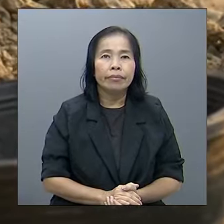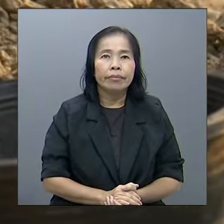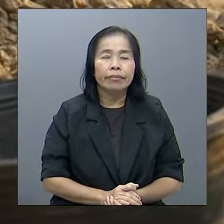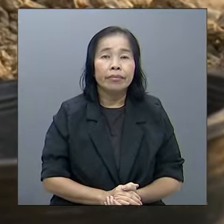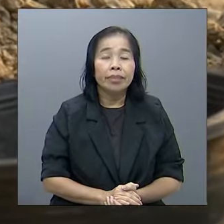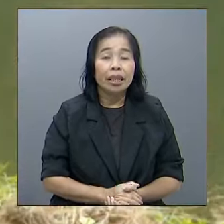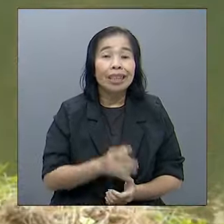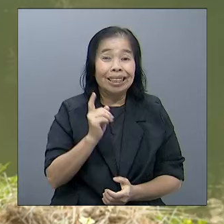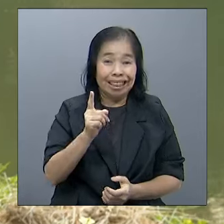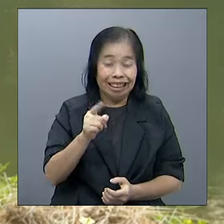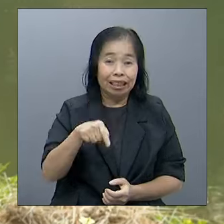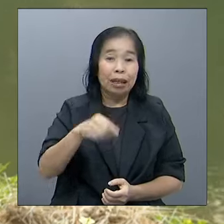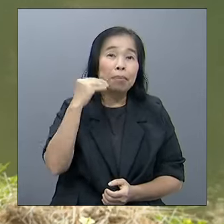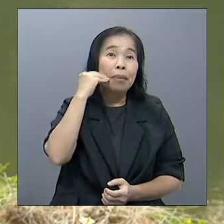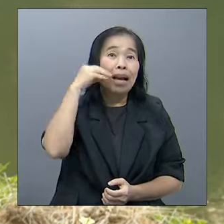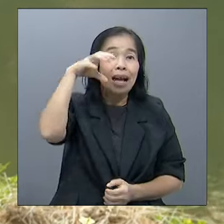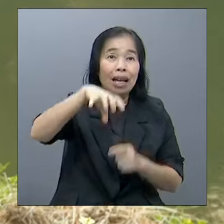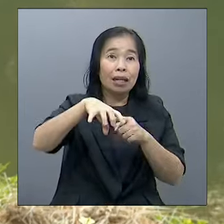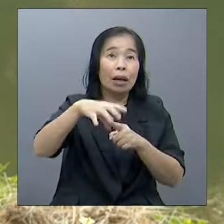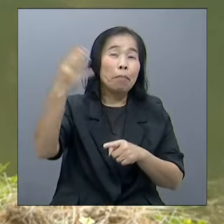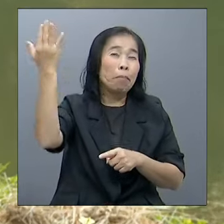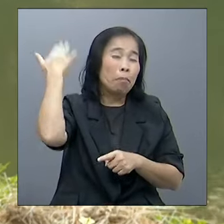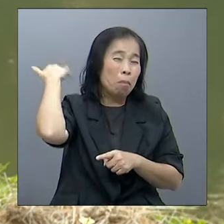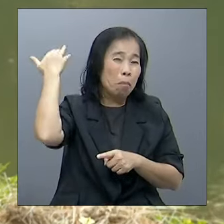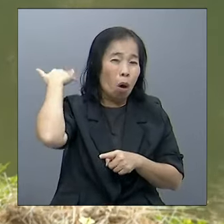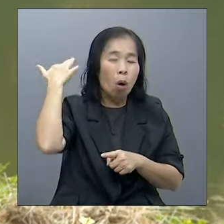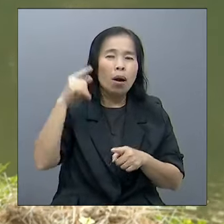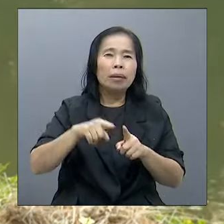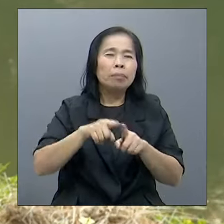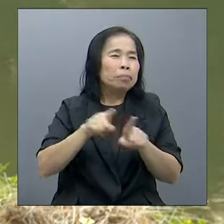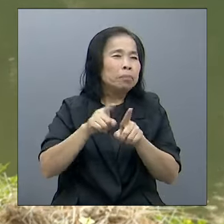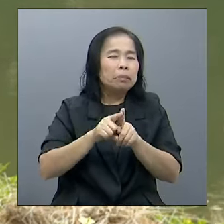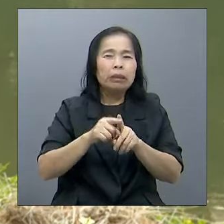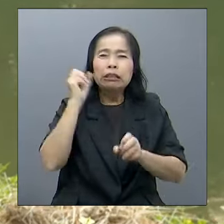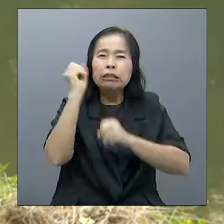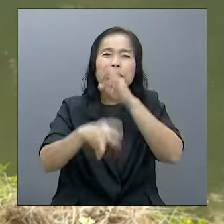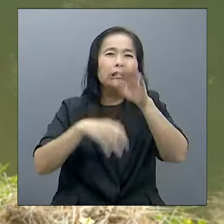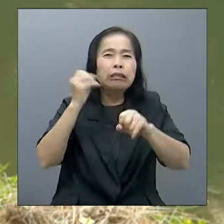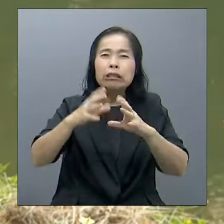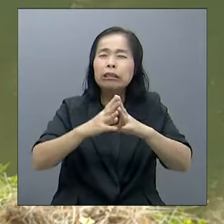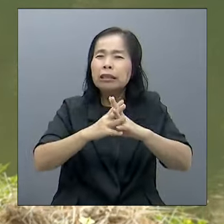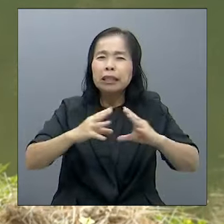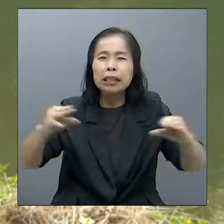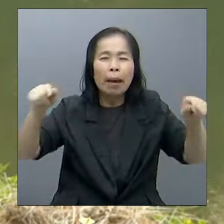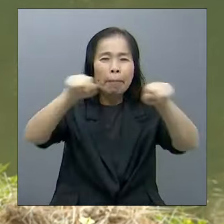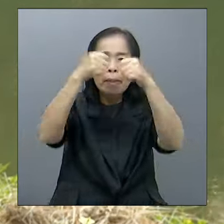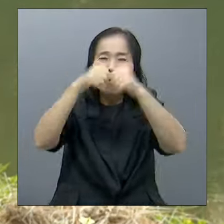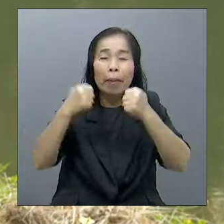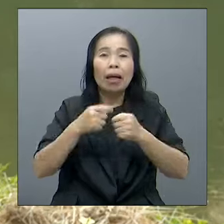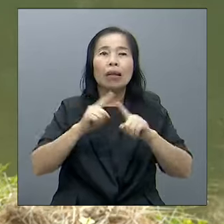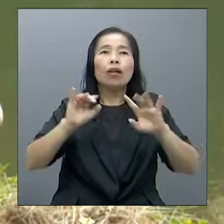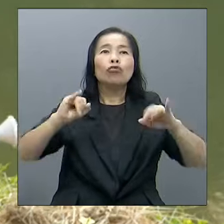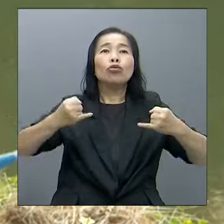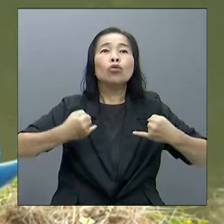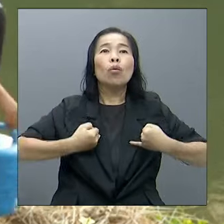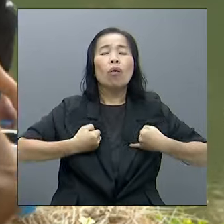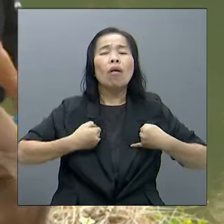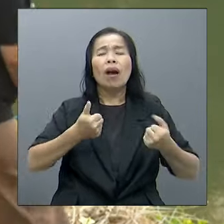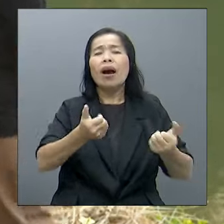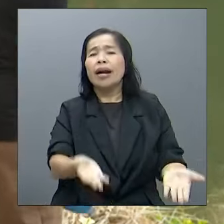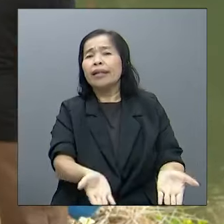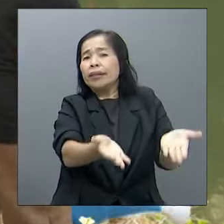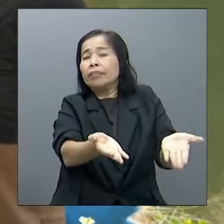จริงๆตรงนี้เป็นท่าน้ำต้นโพโรงไม้นะคะเป็นพื้นที่ที่ไม่ได้ถูกใช้งานแล้วแต่ว่าเจ้าของเนี่ยก็เปิดให้สนับสนุนพื้นที่ให้กับ